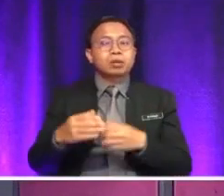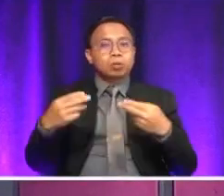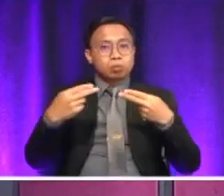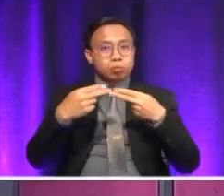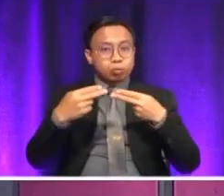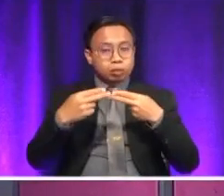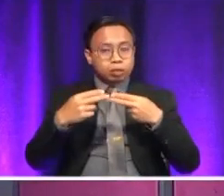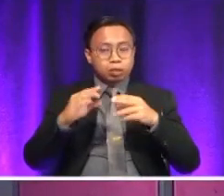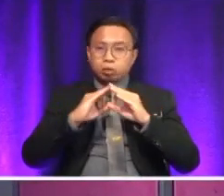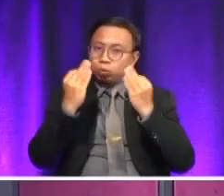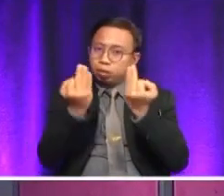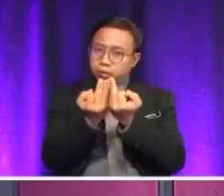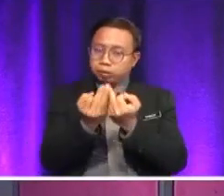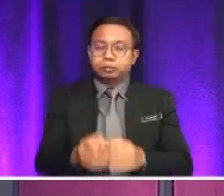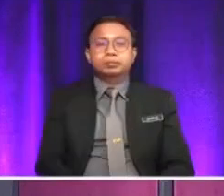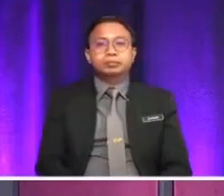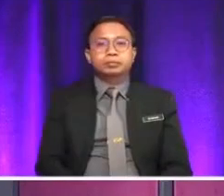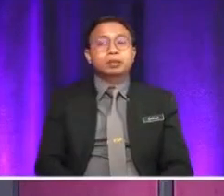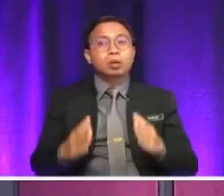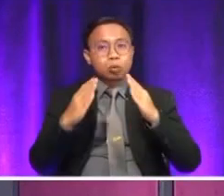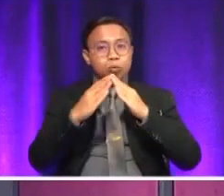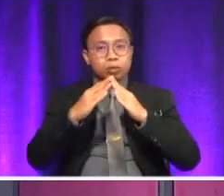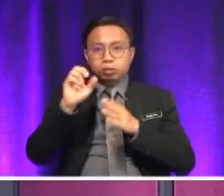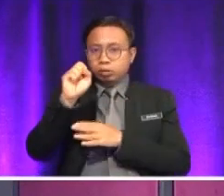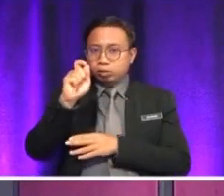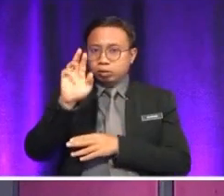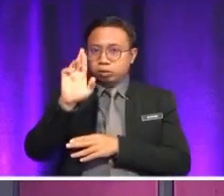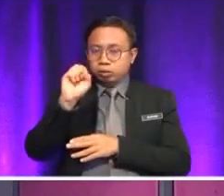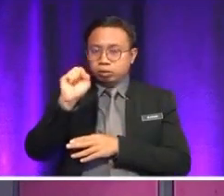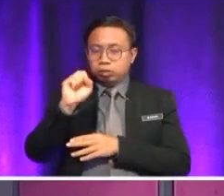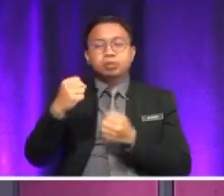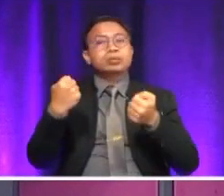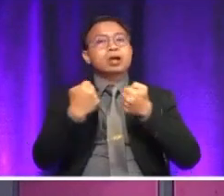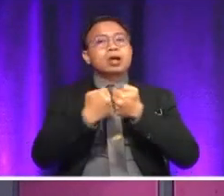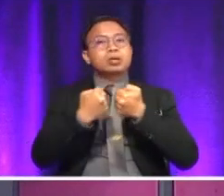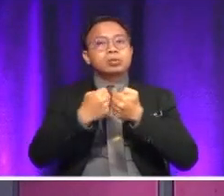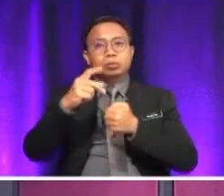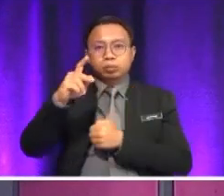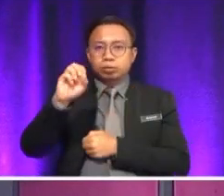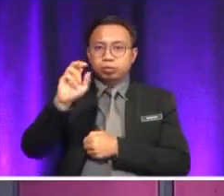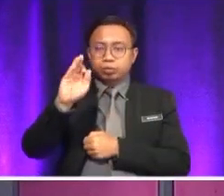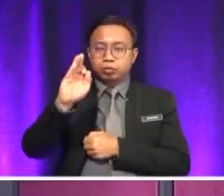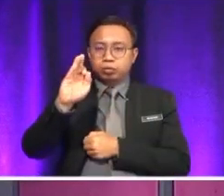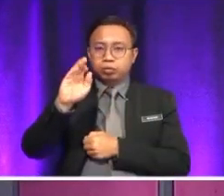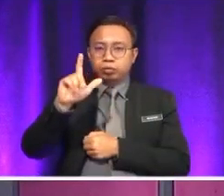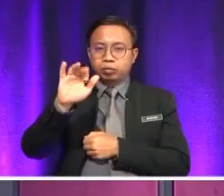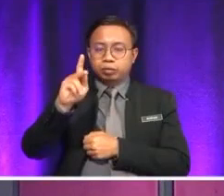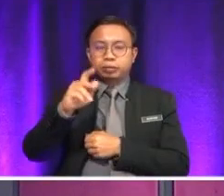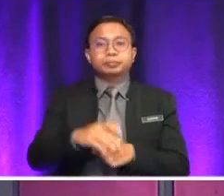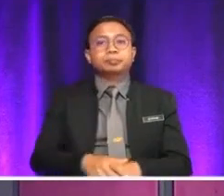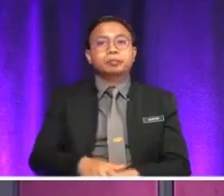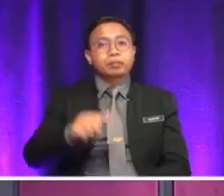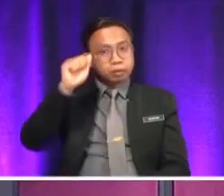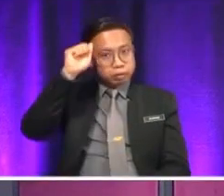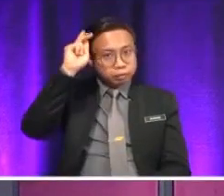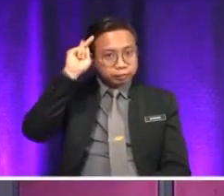renggang. Okey, bila contohnya lah, kan, kat rumah stres, lepas tu bergaduh, konflik. Contohnya Akmal